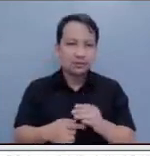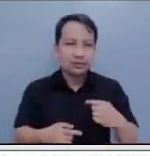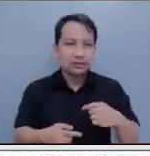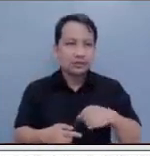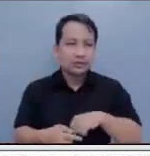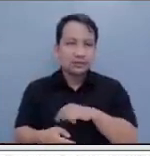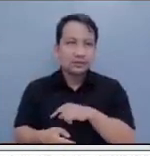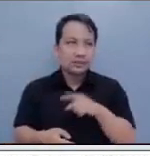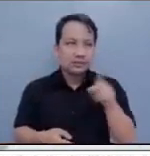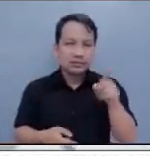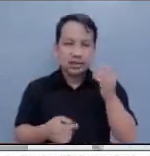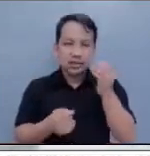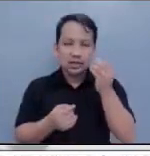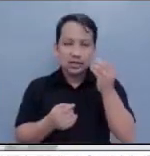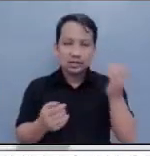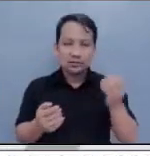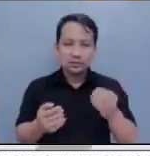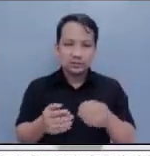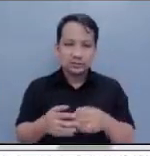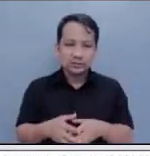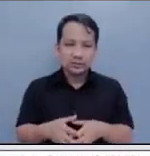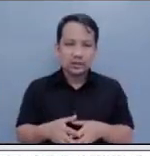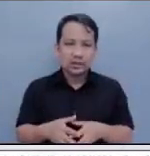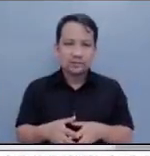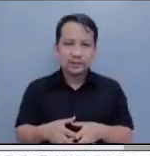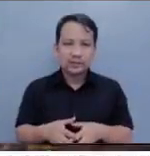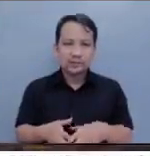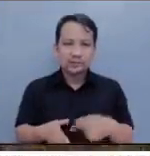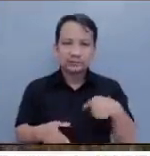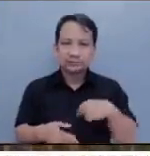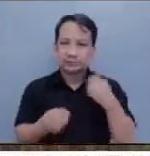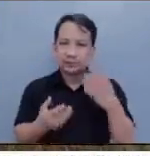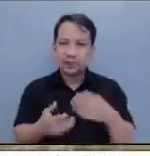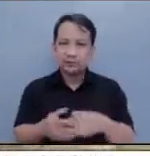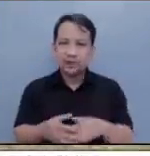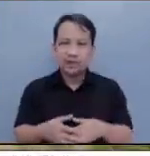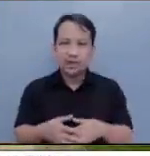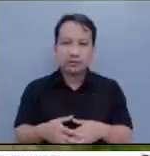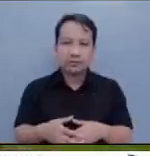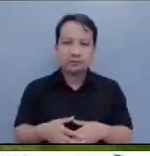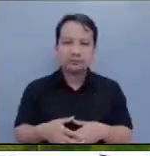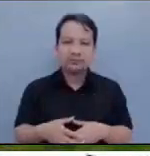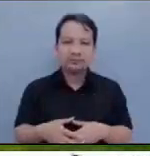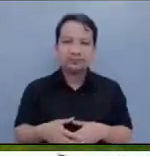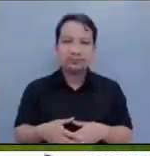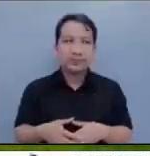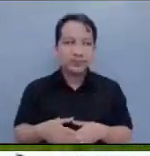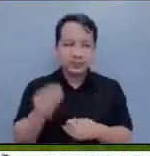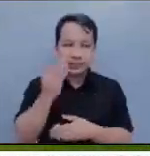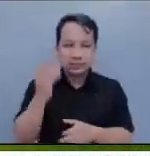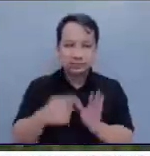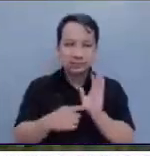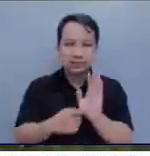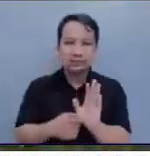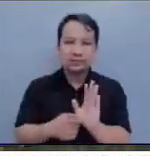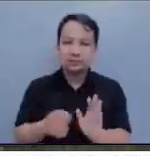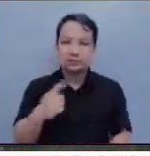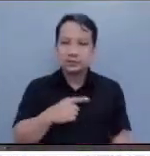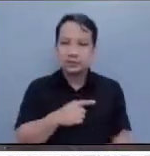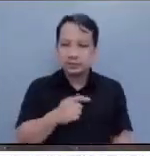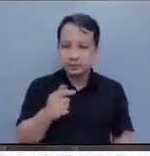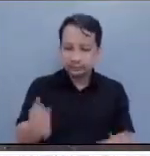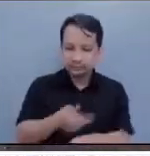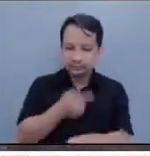murang pagkain para sa mga Pilipino sa mga susunod na taon. Long-term solutions, anya, ang kailangan